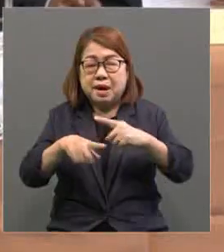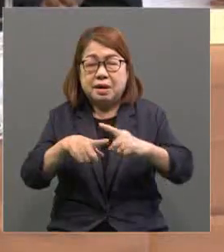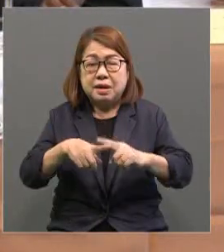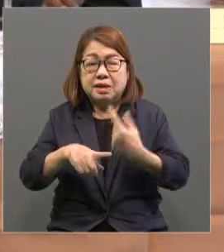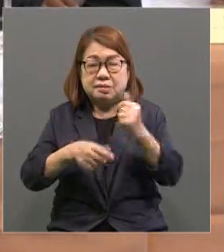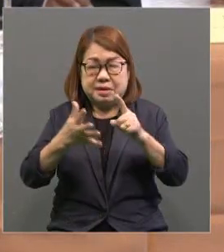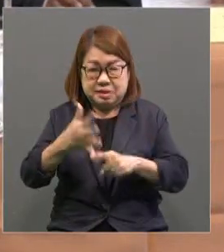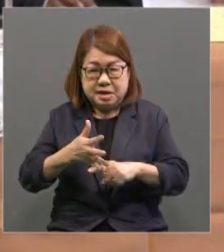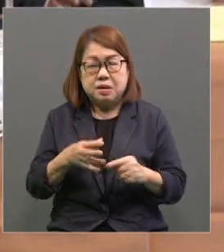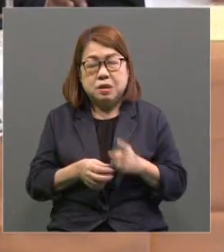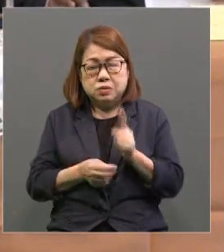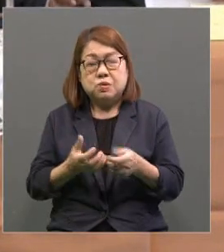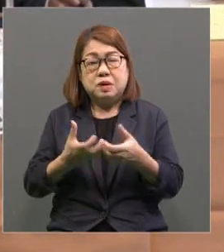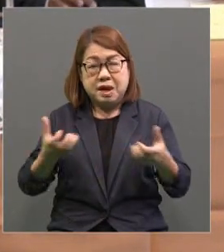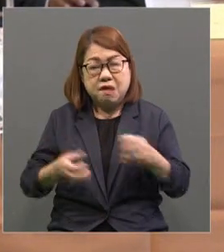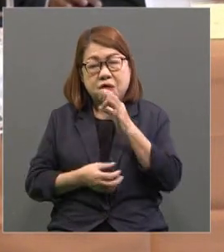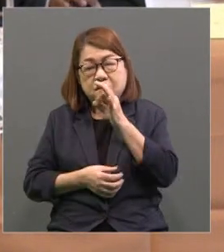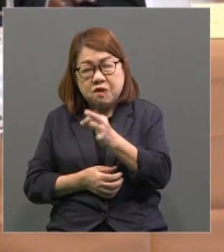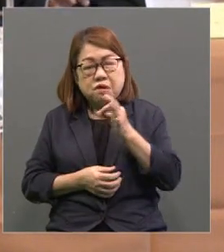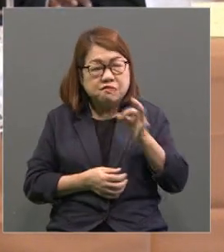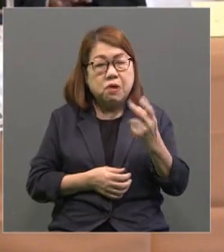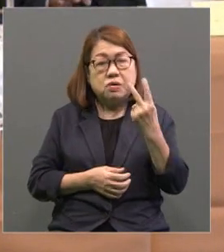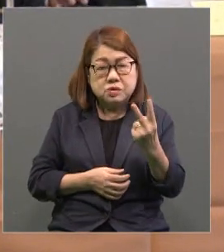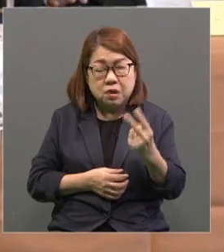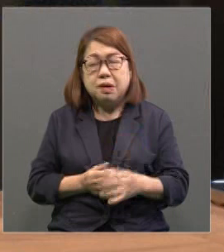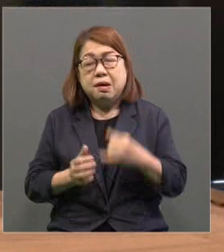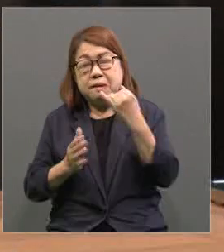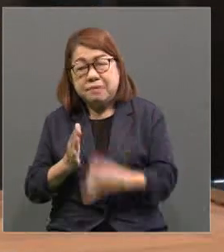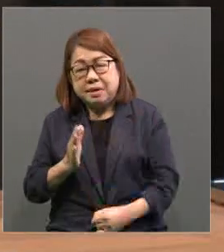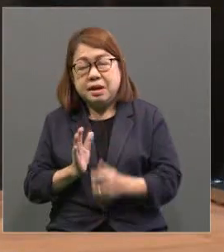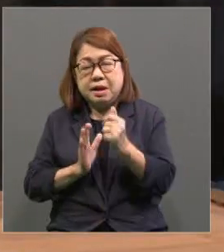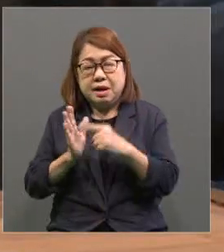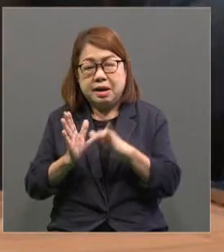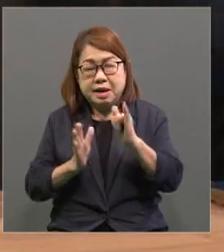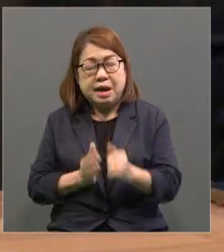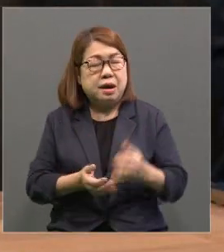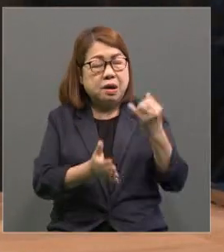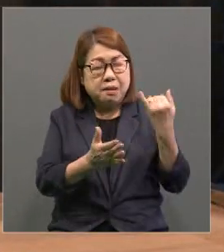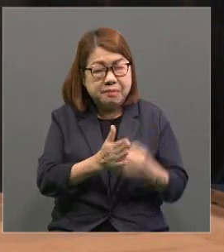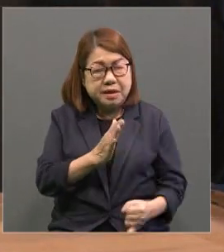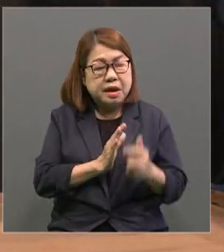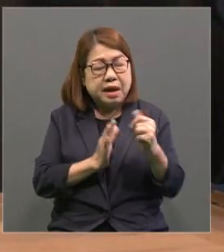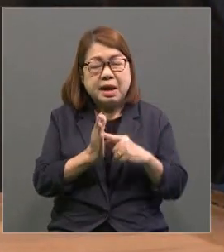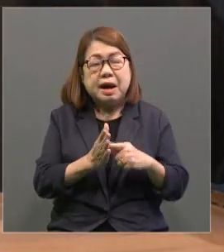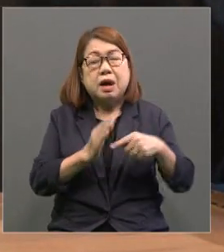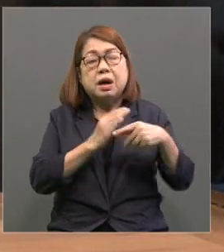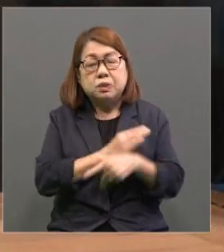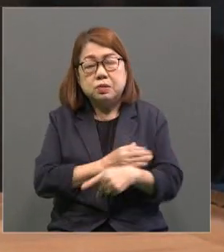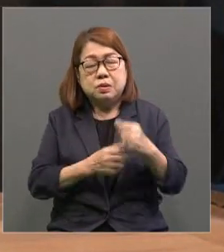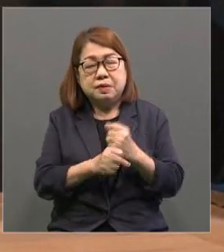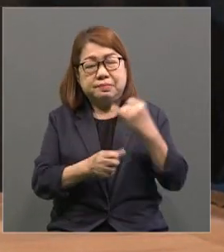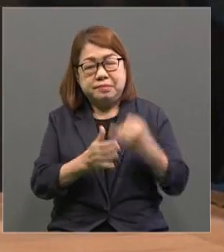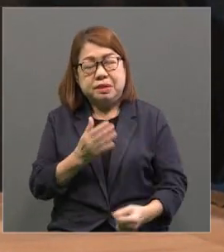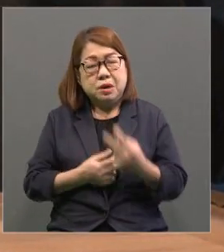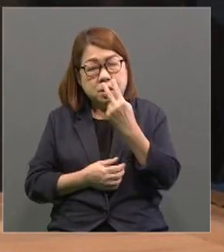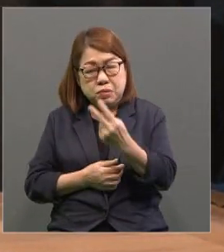ยแยกฟ้อง2ศาลนะคะคือศาลอาญาและศาลอาญาคดีทุจริตและประพฤติมิชอบกลางซึ่งก็แล้วแต่ศาลว่าศาลไหนจะตัดสิน